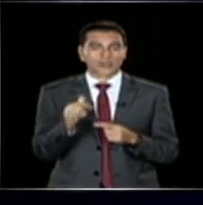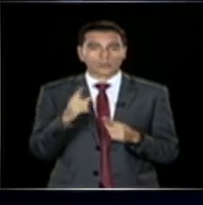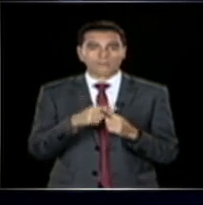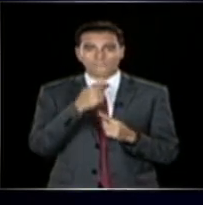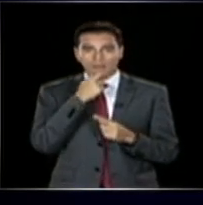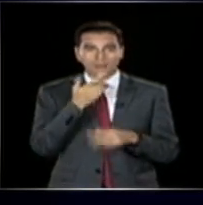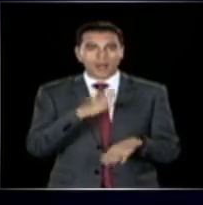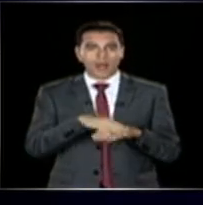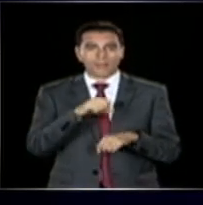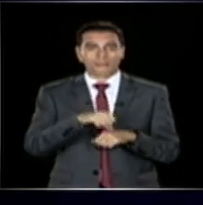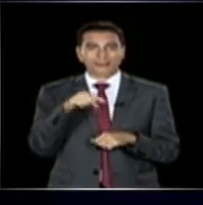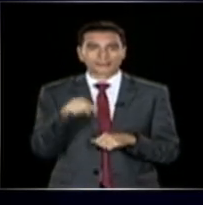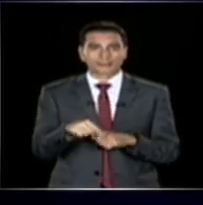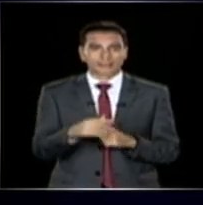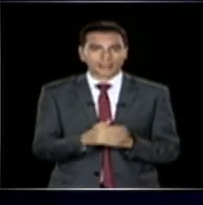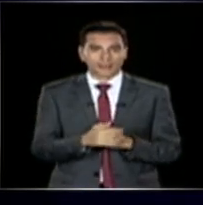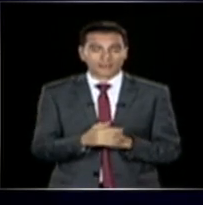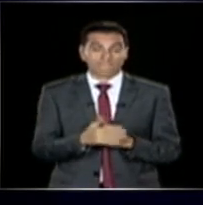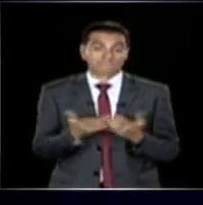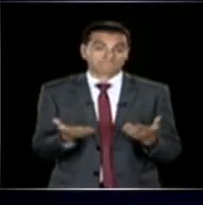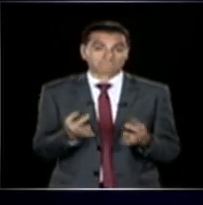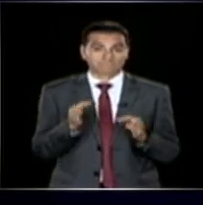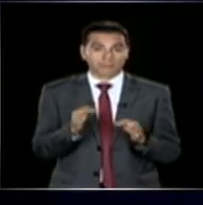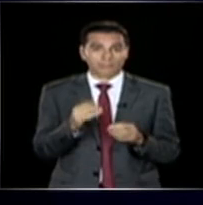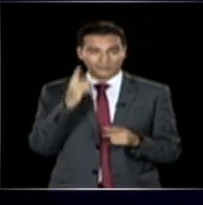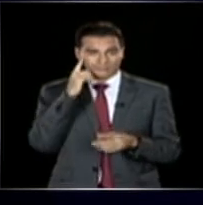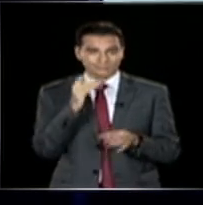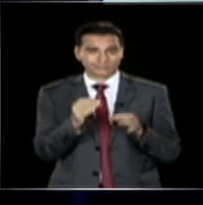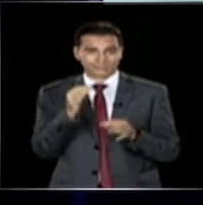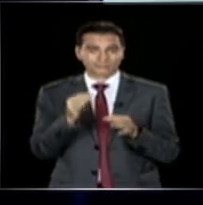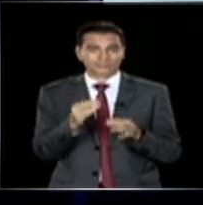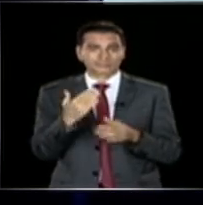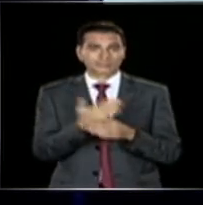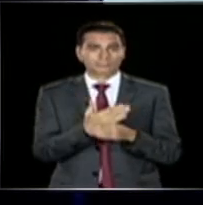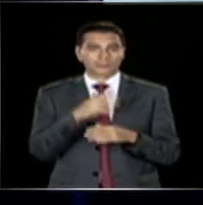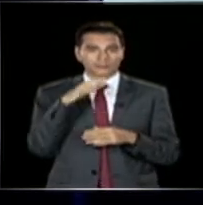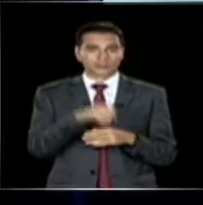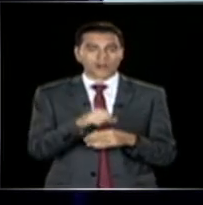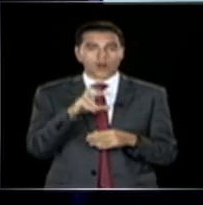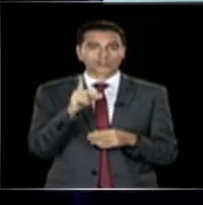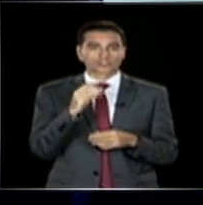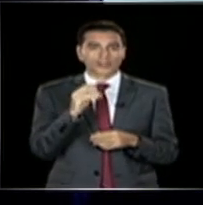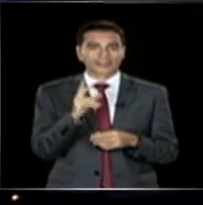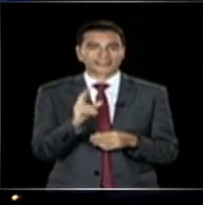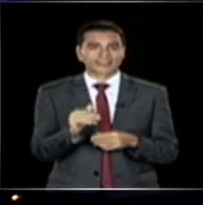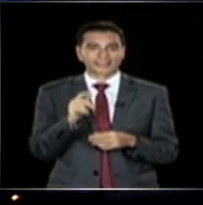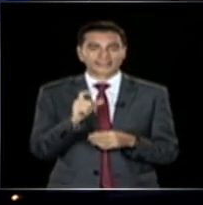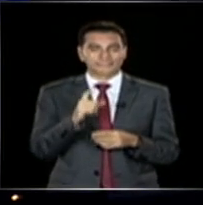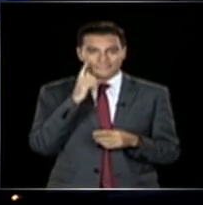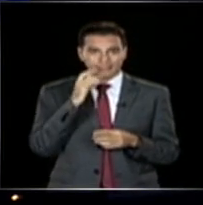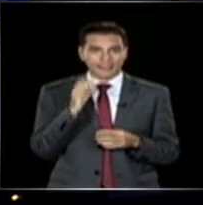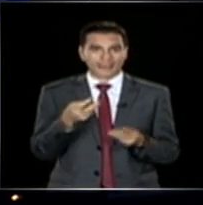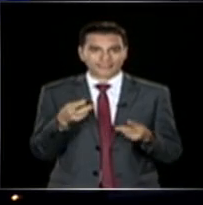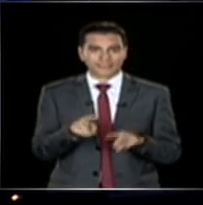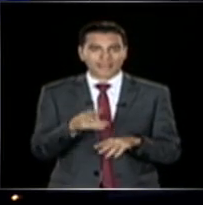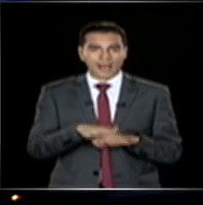على المنطقة دي، فطبعا دي كانت محاولة ان الأرجنتين بتأكد انها